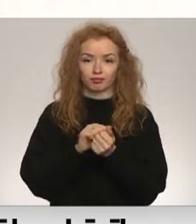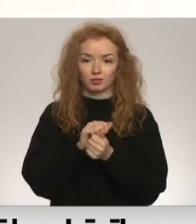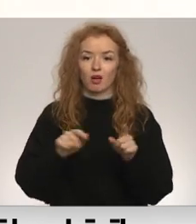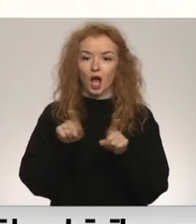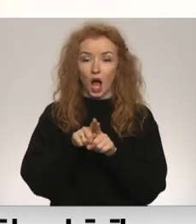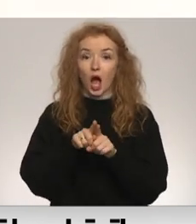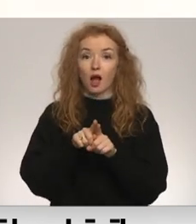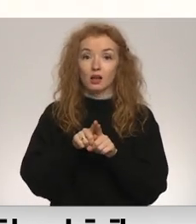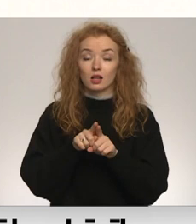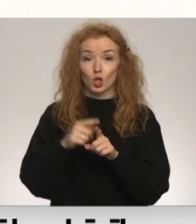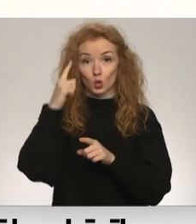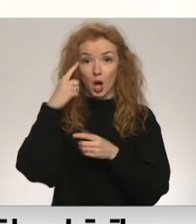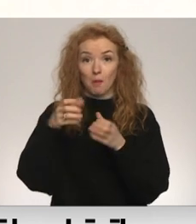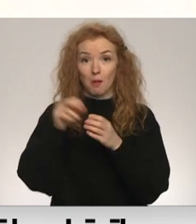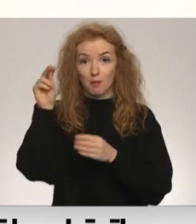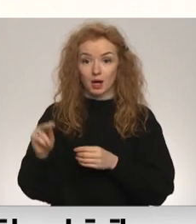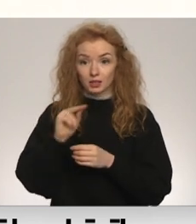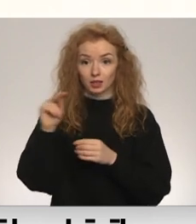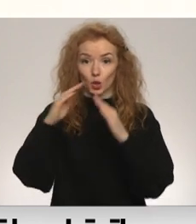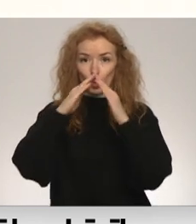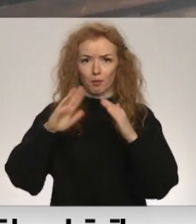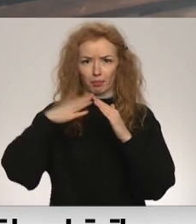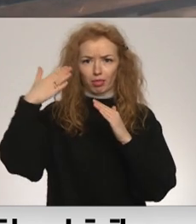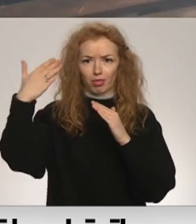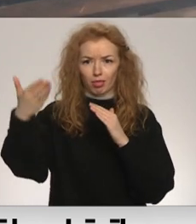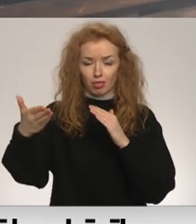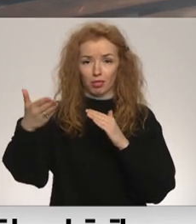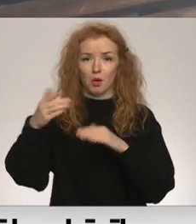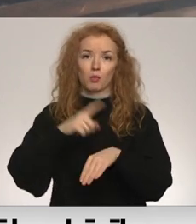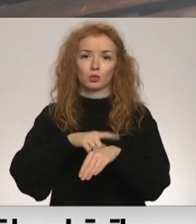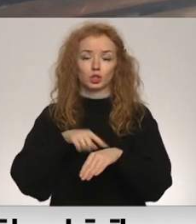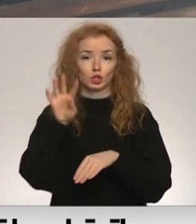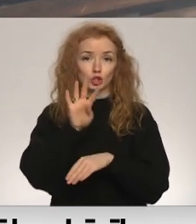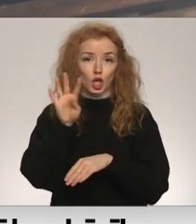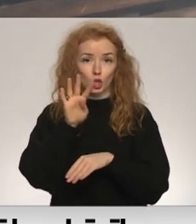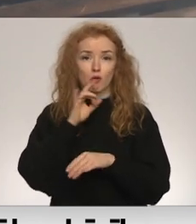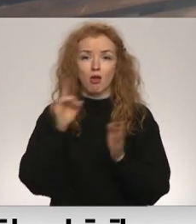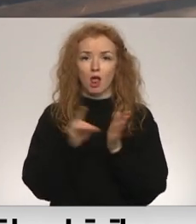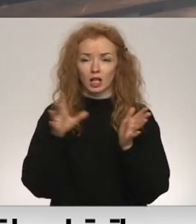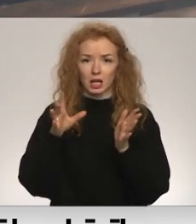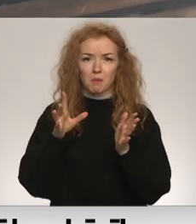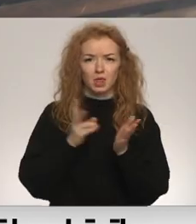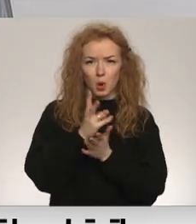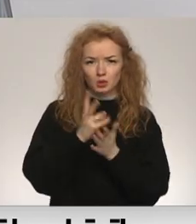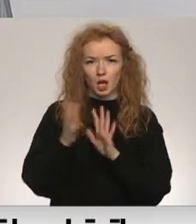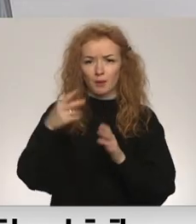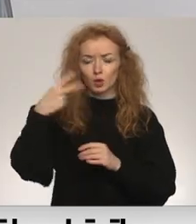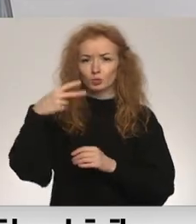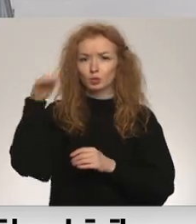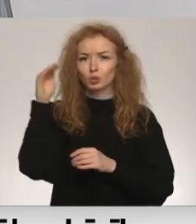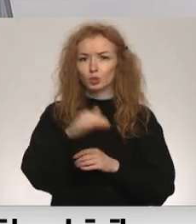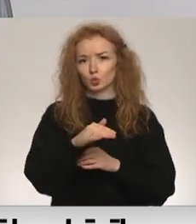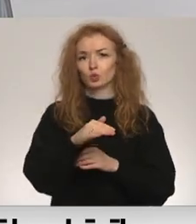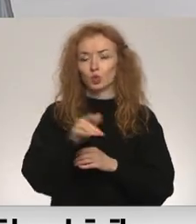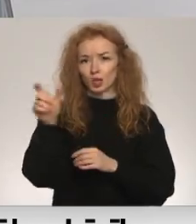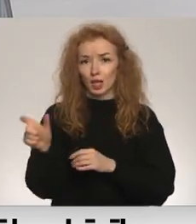pret Dievnam. Doma baznīcai atrauc jumta gabals. Ap 16:00 elektroapgāde bija traucēta aptuveni 20 000 sadales